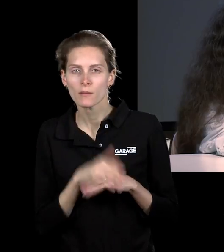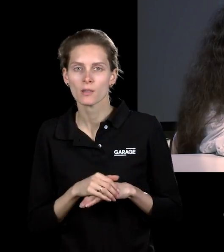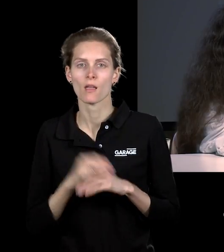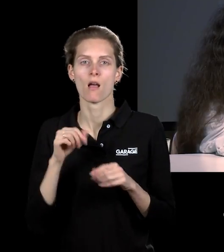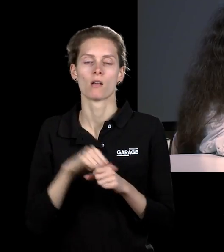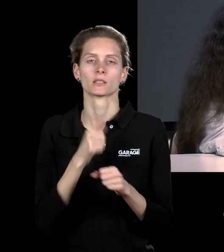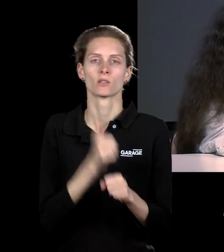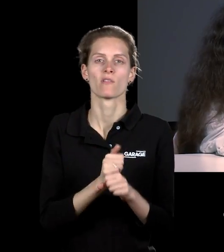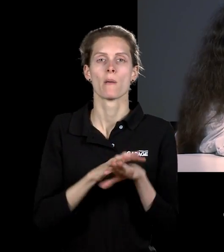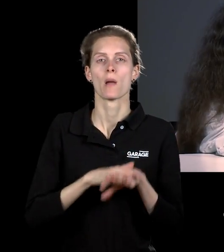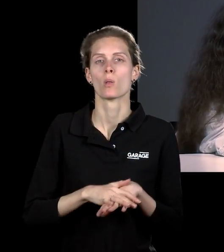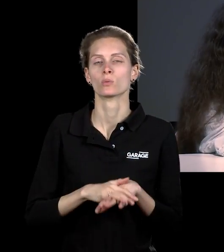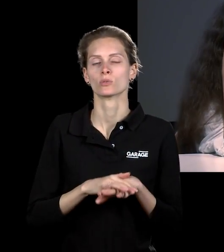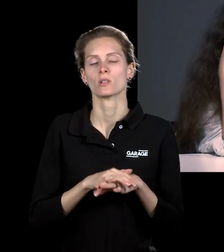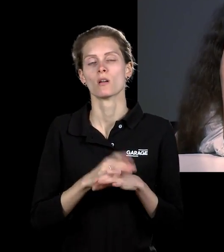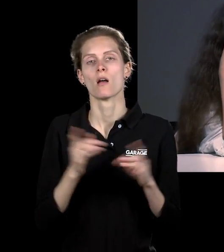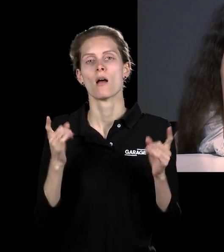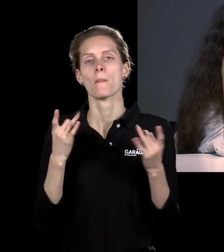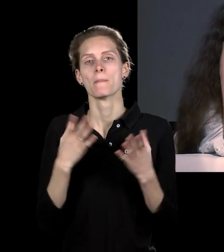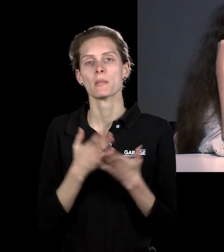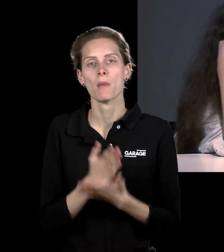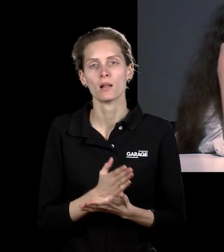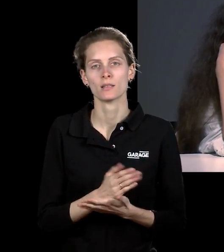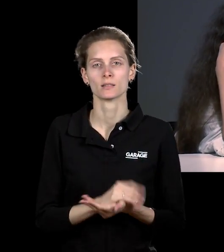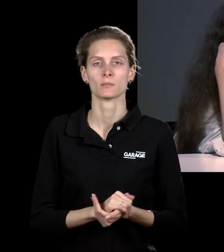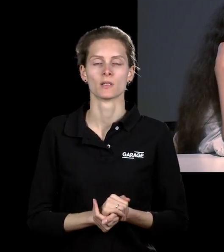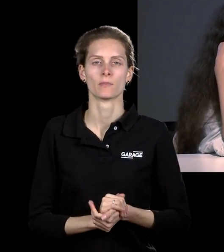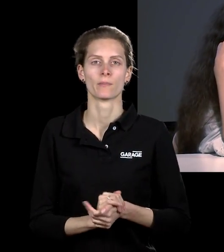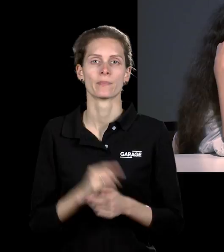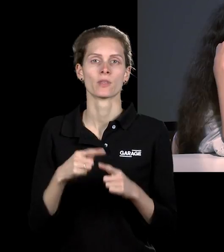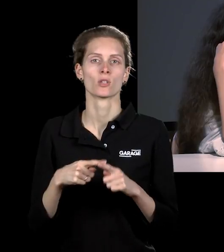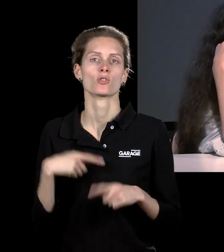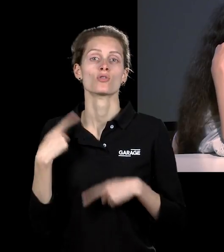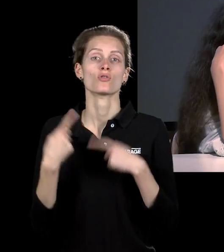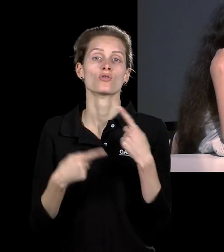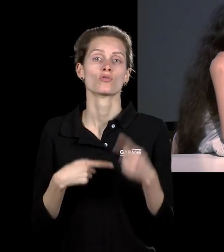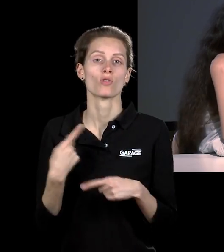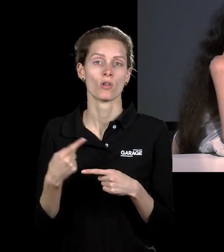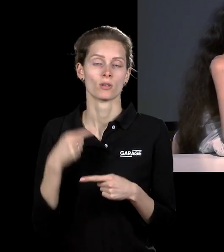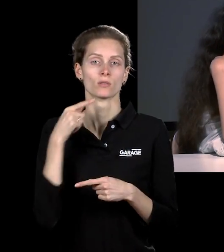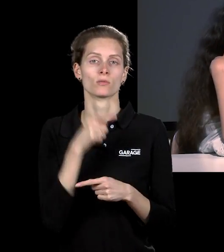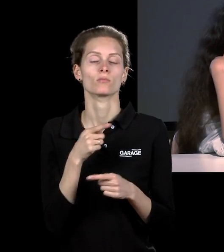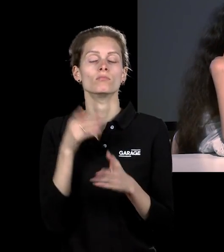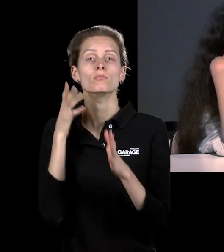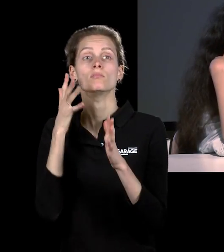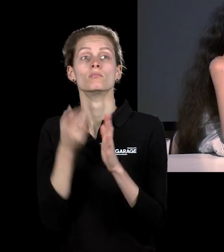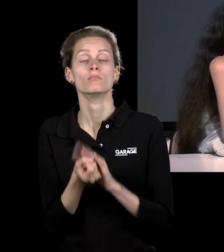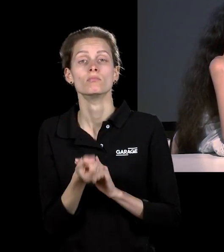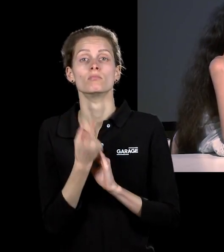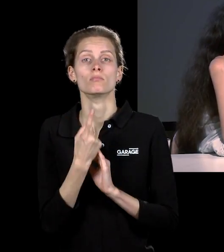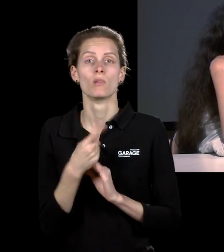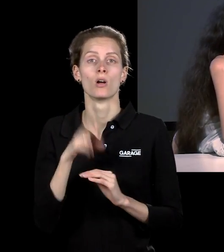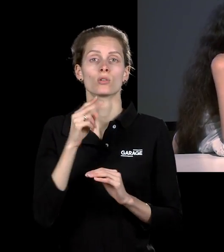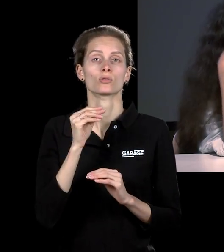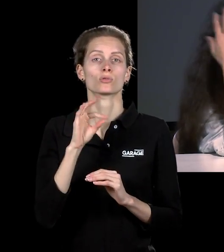основоположников минимализма и дроун-музыки уже в музыкальной. Через него он узнает о Джонни Кейджи, например, о